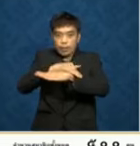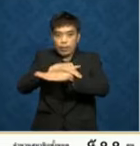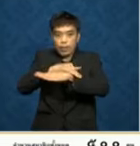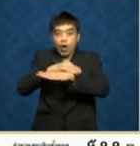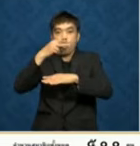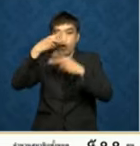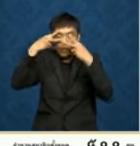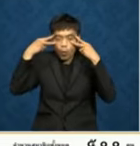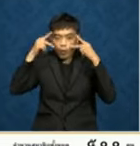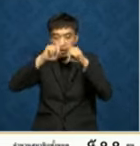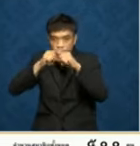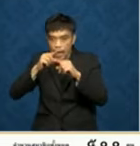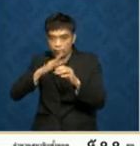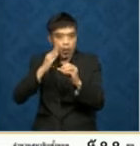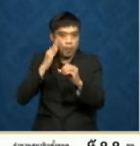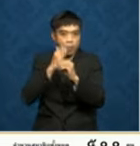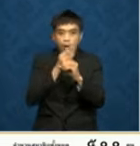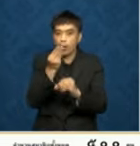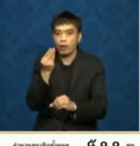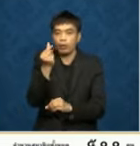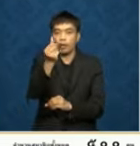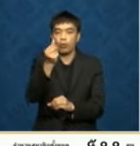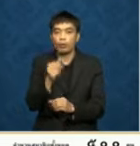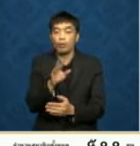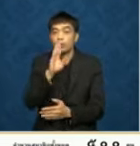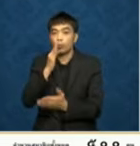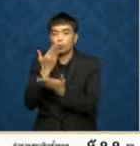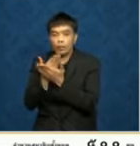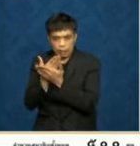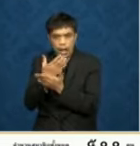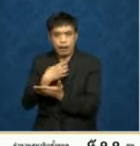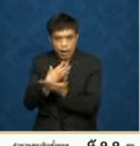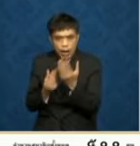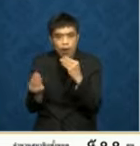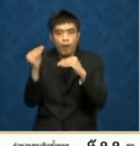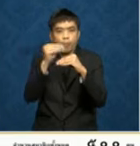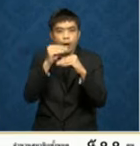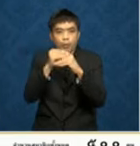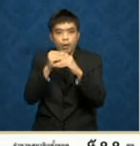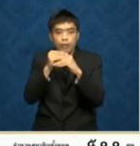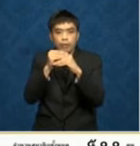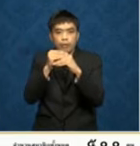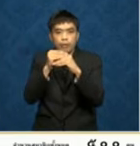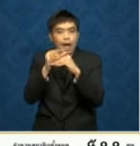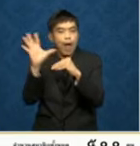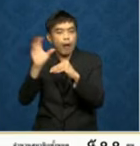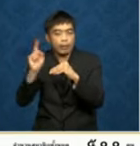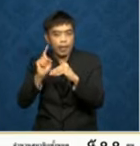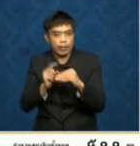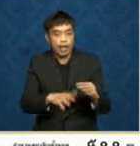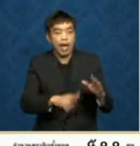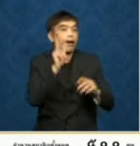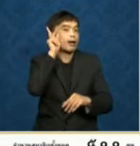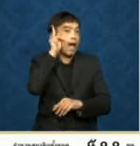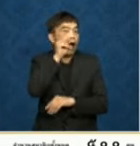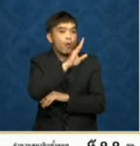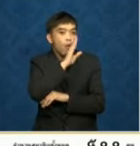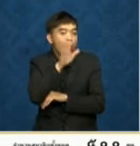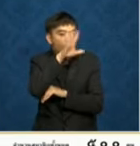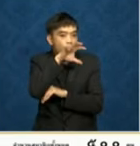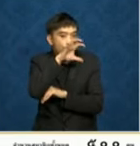จะของงเพิมมาอี ผมกยิดีครัถาไมรจะเอางบเพ่มทไหน ยุปศูยต่ต้ขาวปอมท้ง ได้มาอกก็เจ็สบลาน